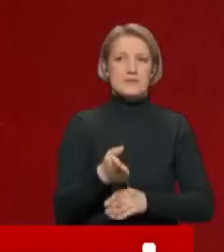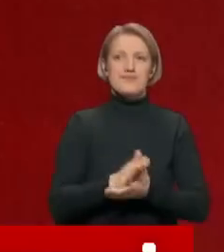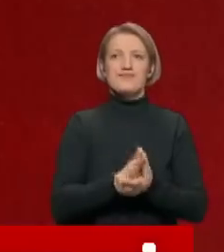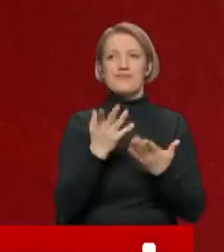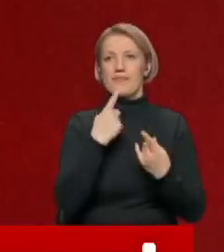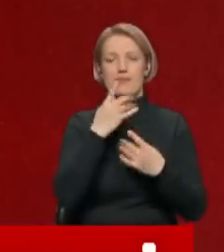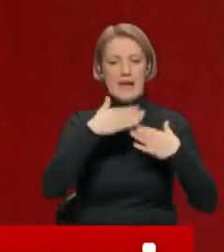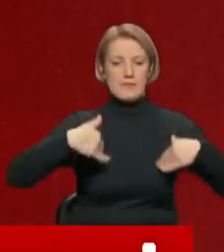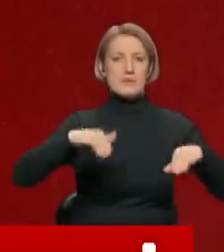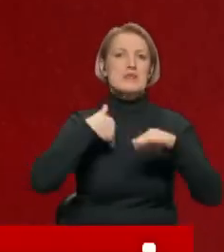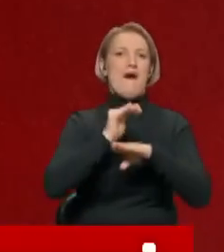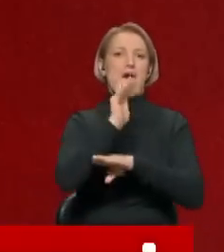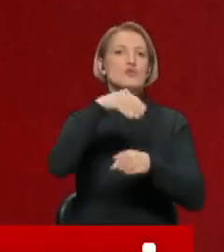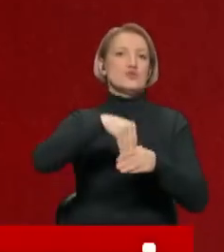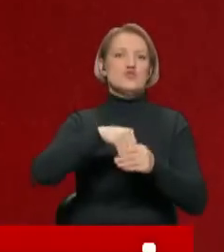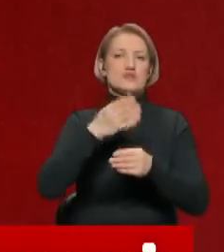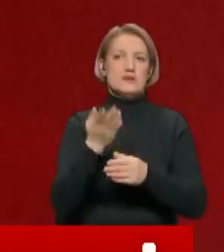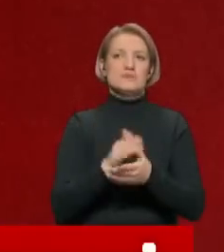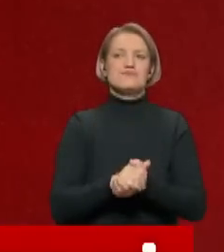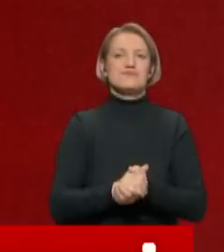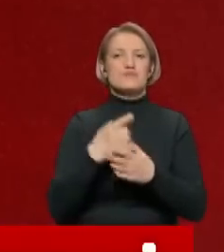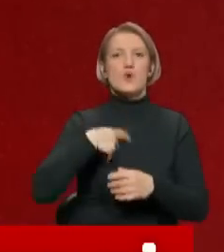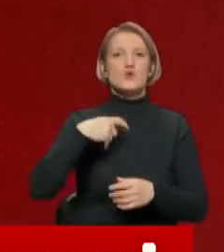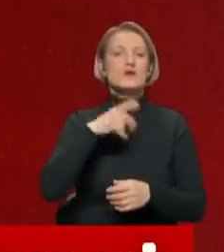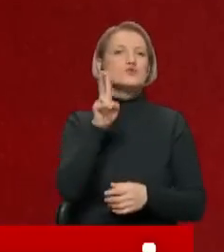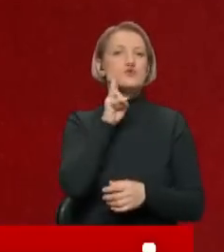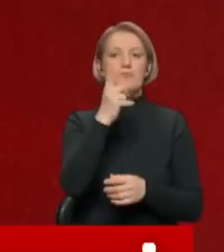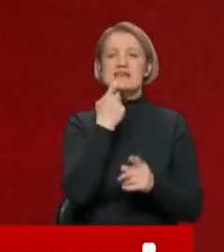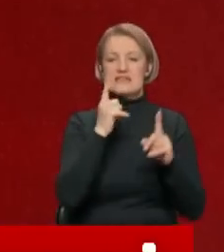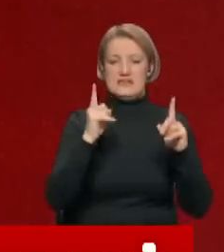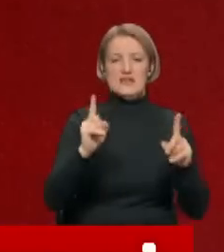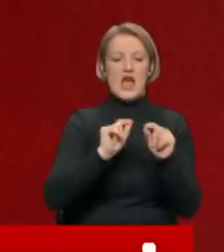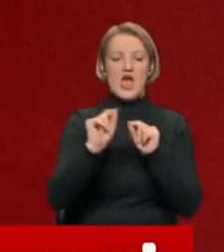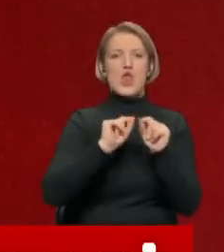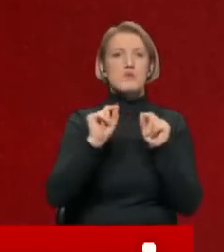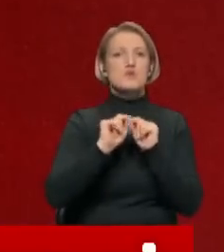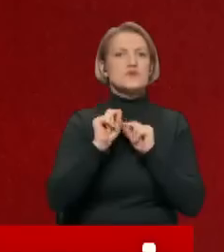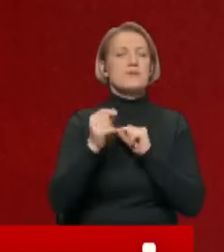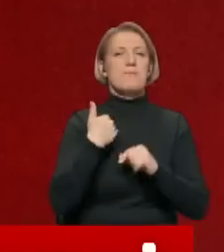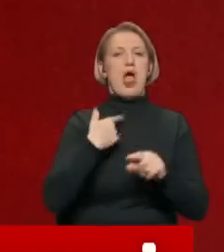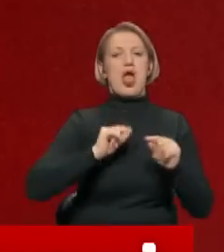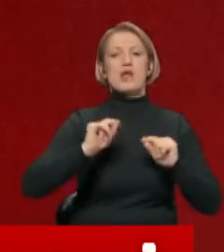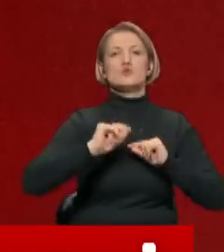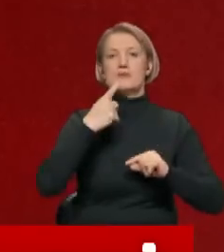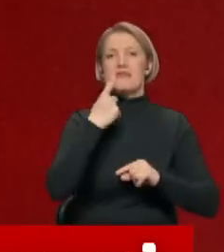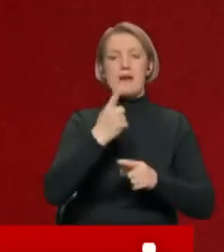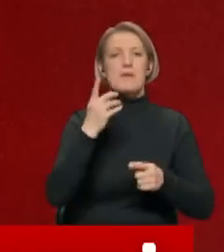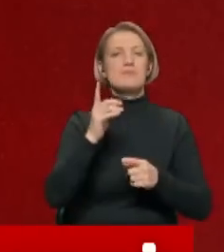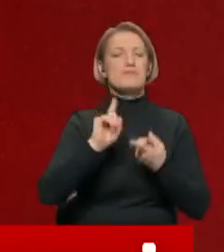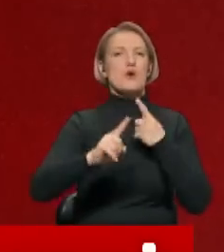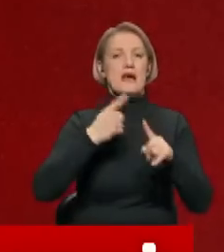hepimiz hayatın içerisindeyiz özellikle son bir yılda ekonomistim diyerek uygulanan politikalardan itibaren